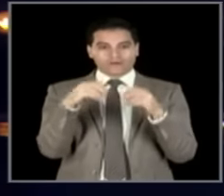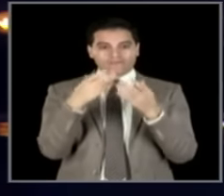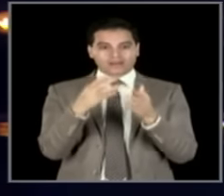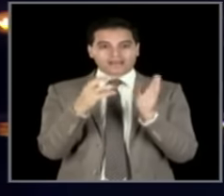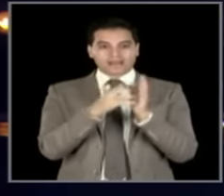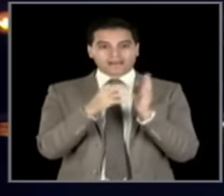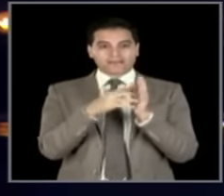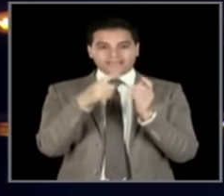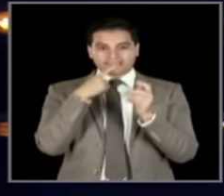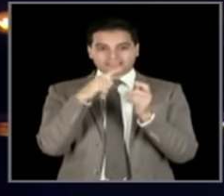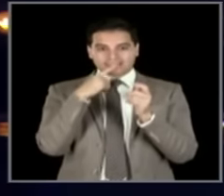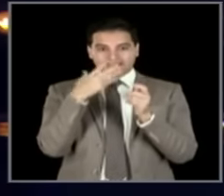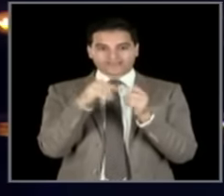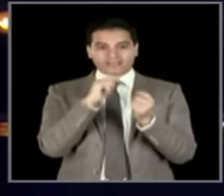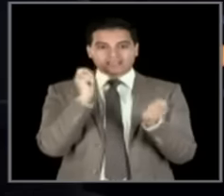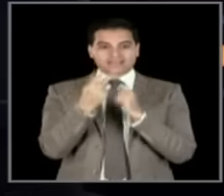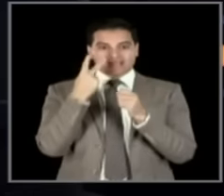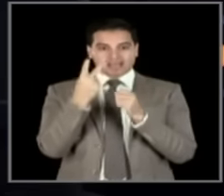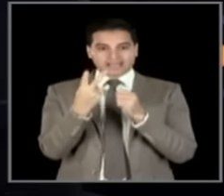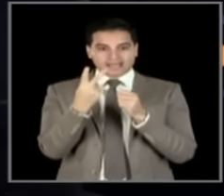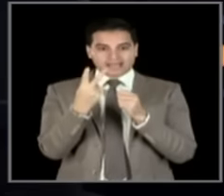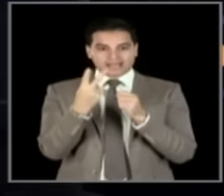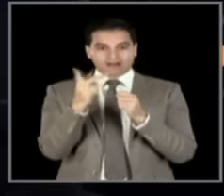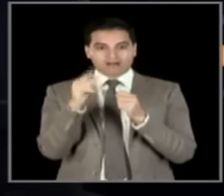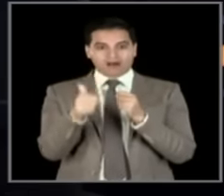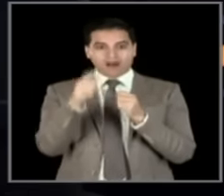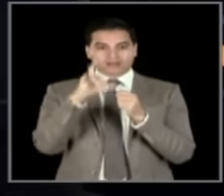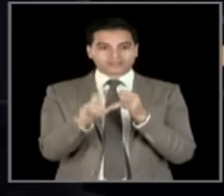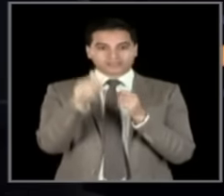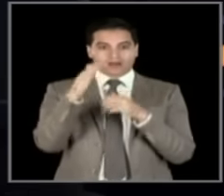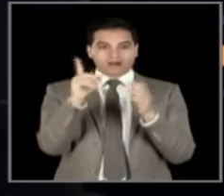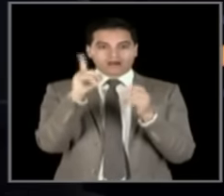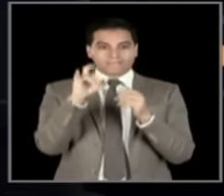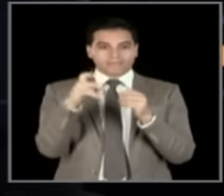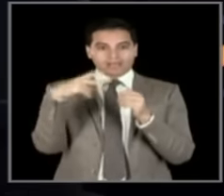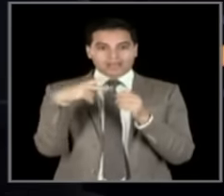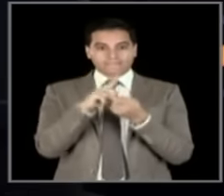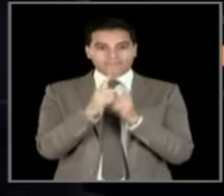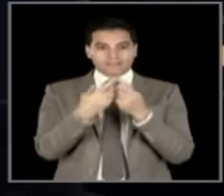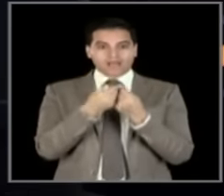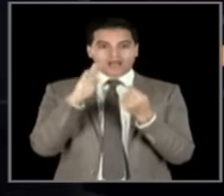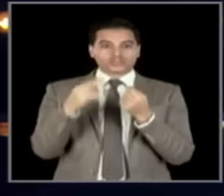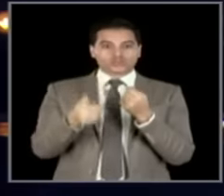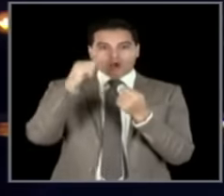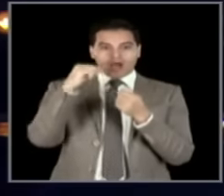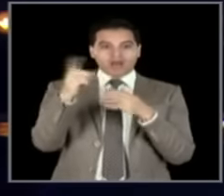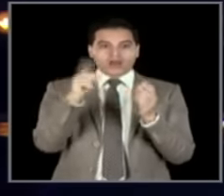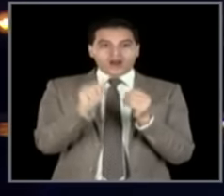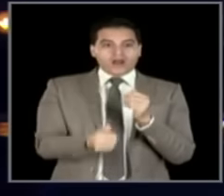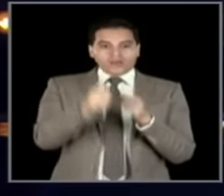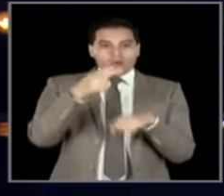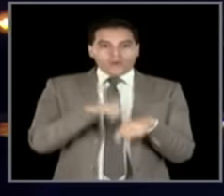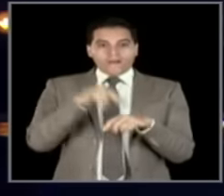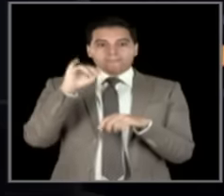جامعة اسكندرية عندنا تغييرين، رانيا ربيع نزلت مكان سعاد رضا،